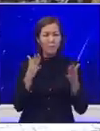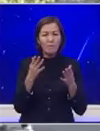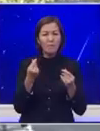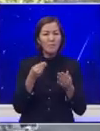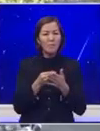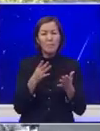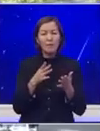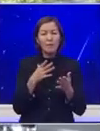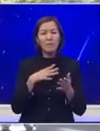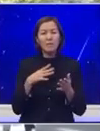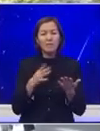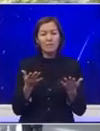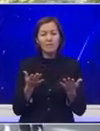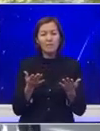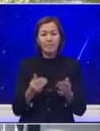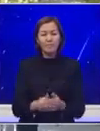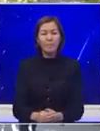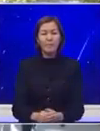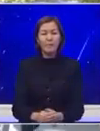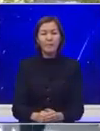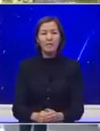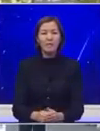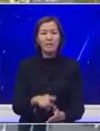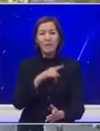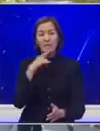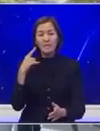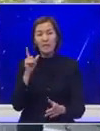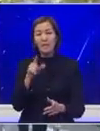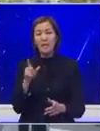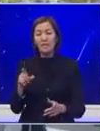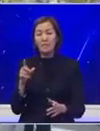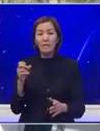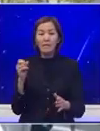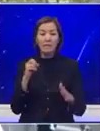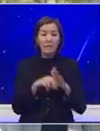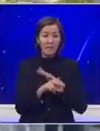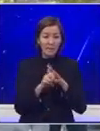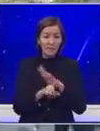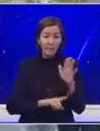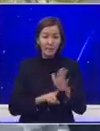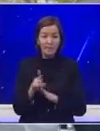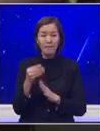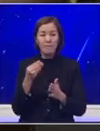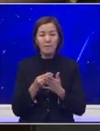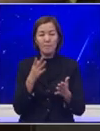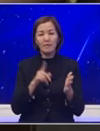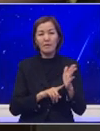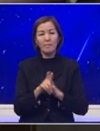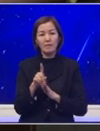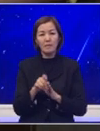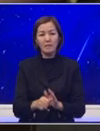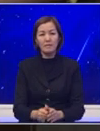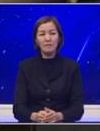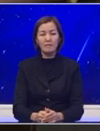көтермейміз деген, олысы орталық болғанда қымбаттаған жоқ. Мына Россиядан адамдар келгеннен бастап, сол қымбаттап атыр үш. Им даже